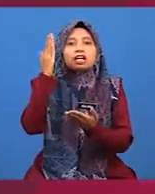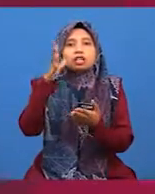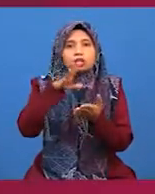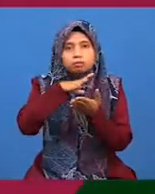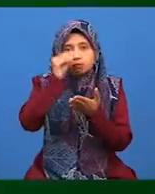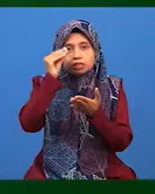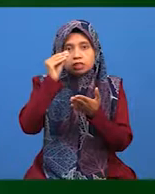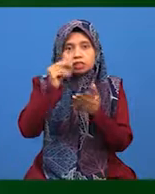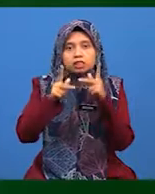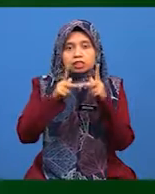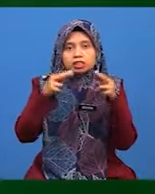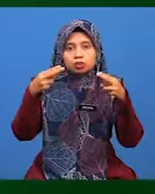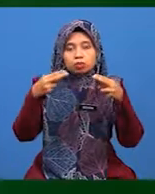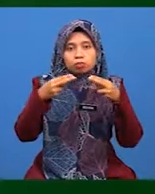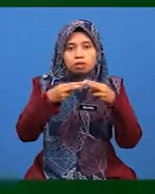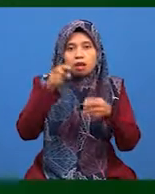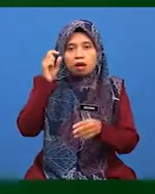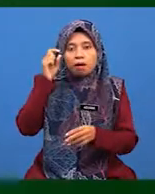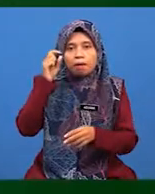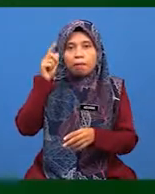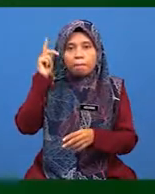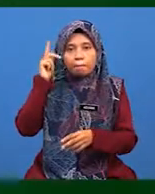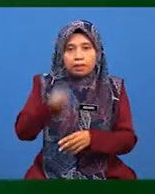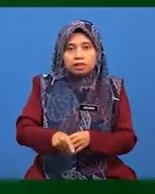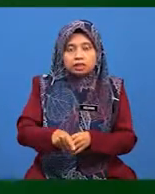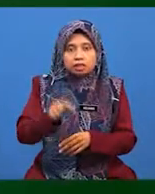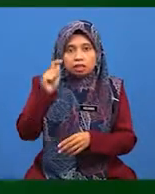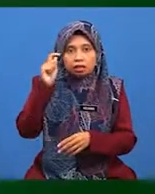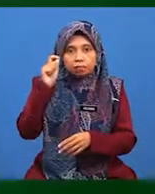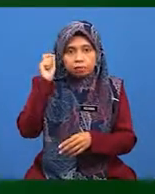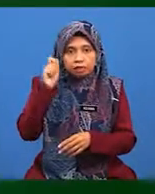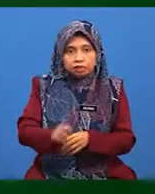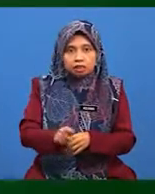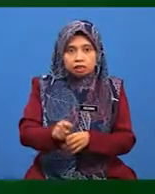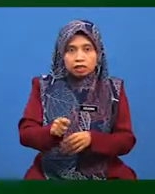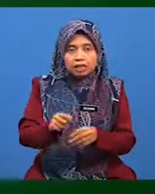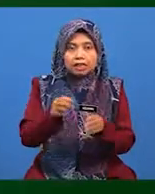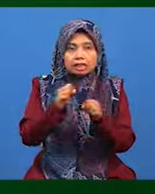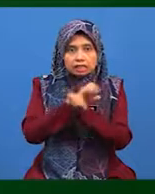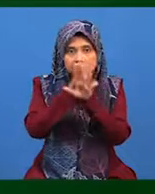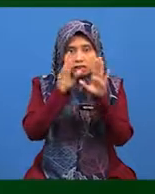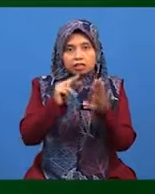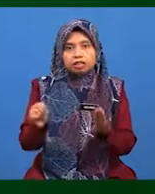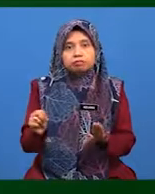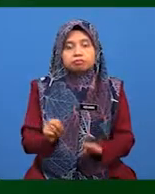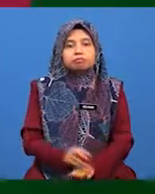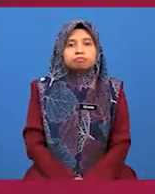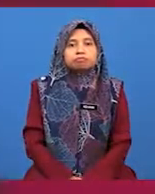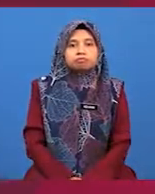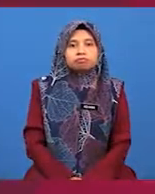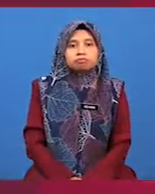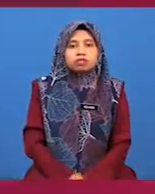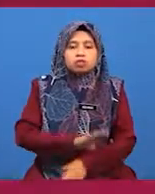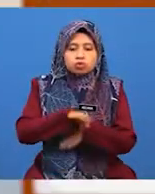tajuk kata hubung pancangan keterangan. Baiklah, cikgu harap semua murid